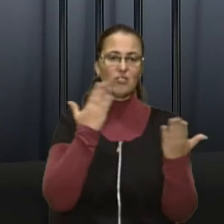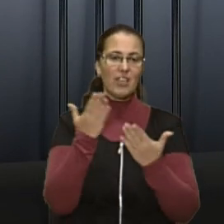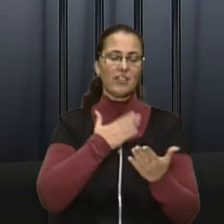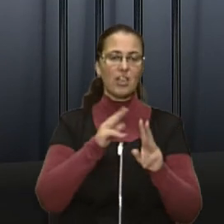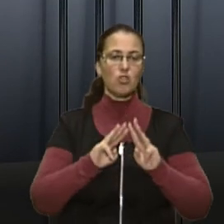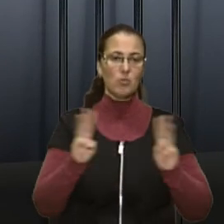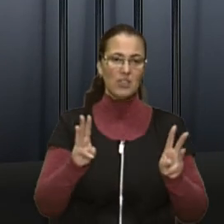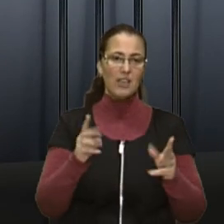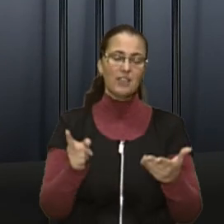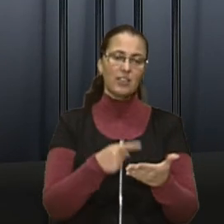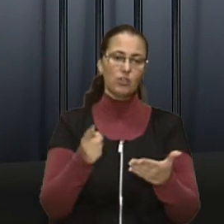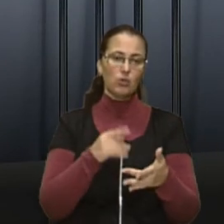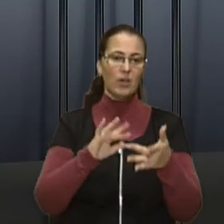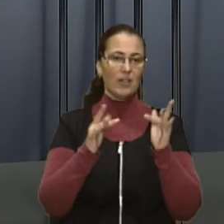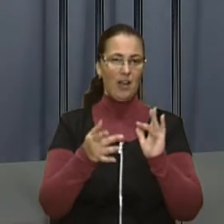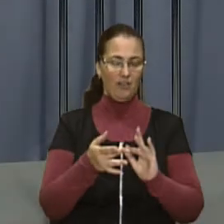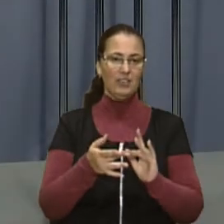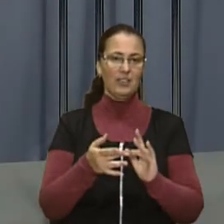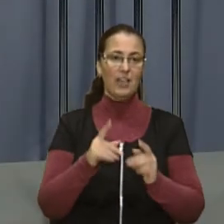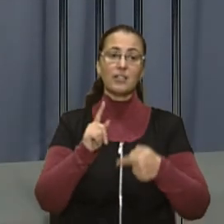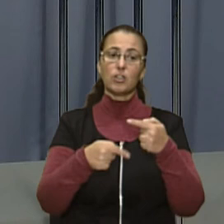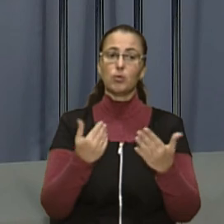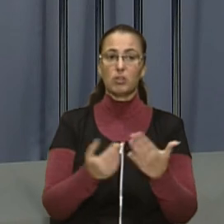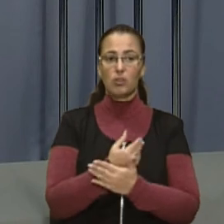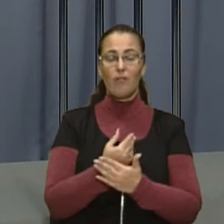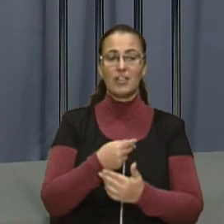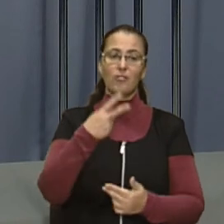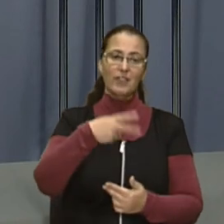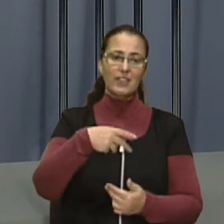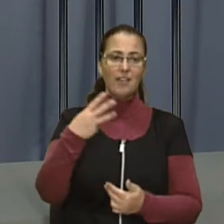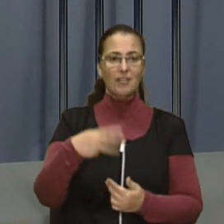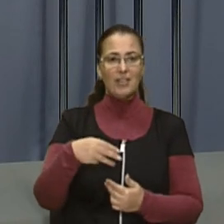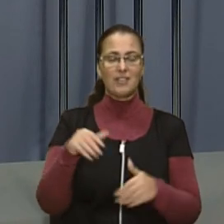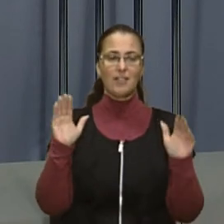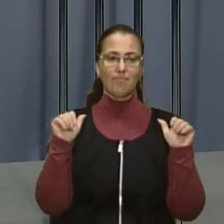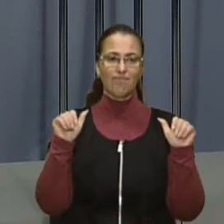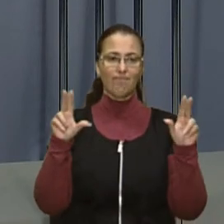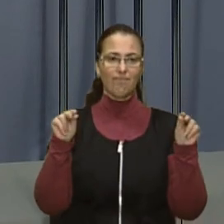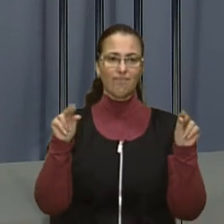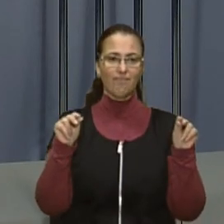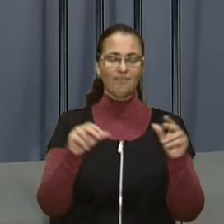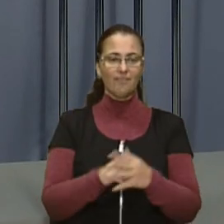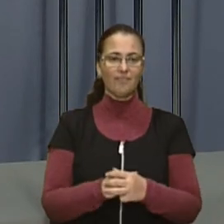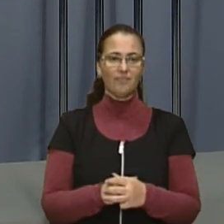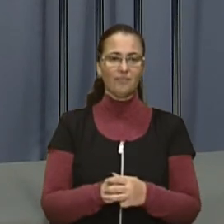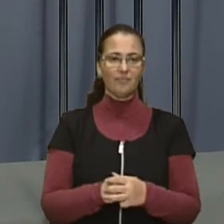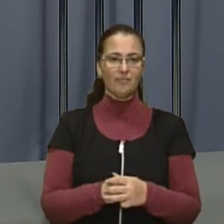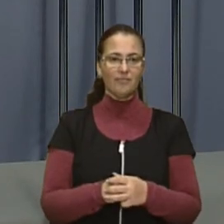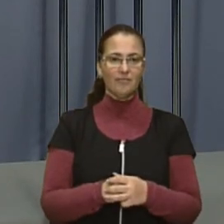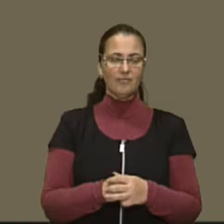нашому сайті та на сторінках у соціальних мережах. Наступний випуск новин дивіться о 20.30. Побачимось, дочекайтесь.